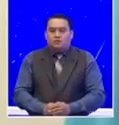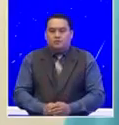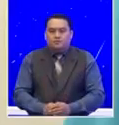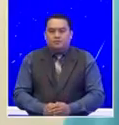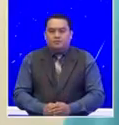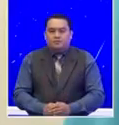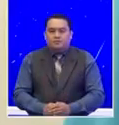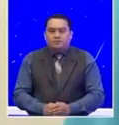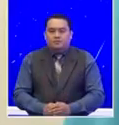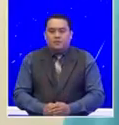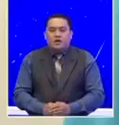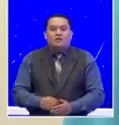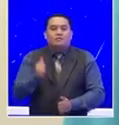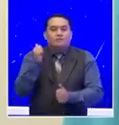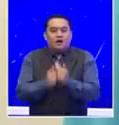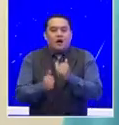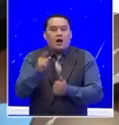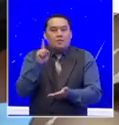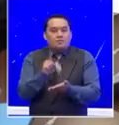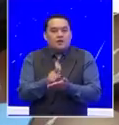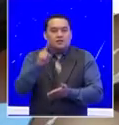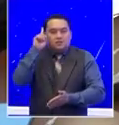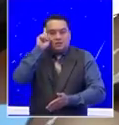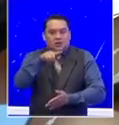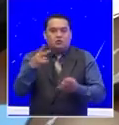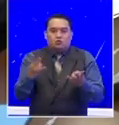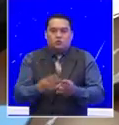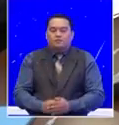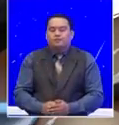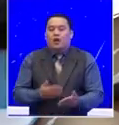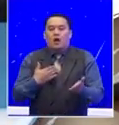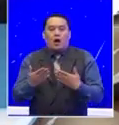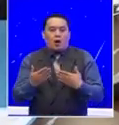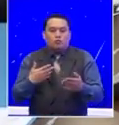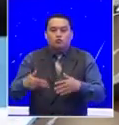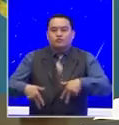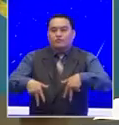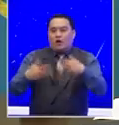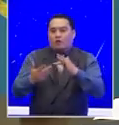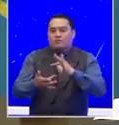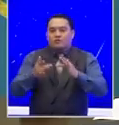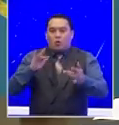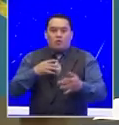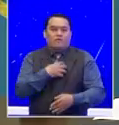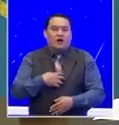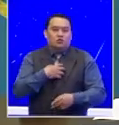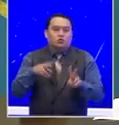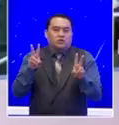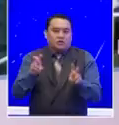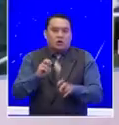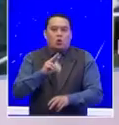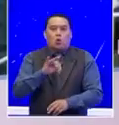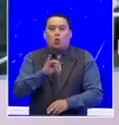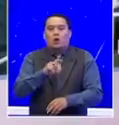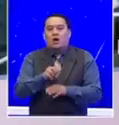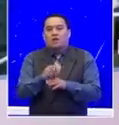Вы должны четко, ясно знать. Обсудили участники видеоконференции и самую актуальную тему – коронавирус.